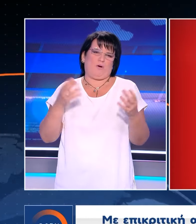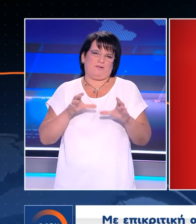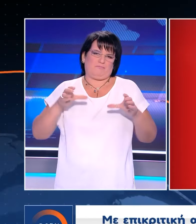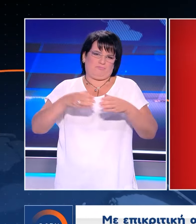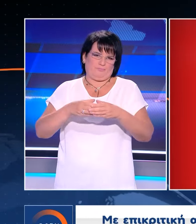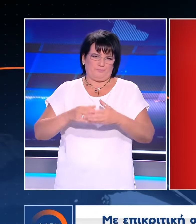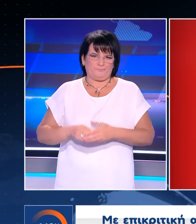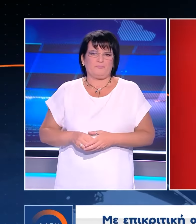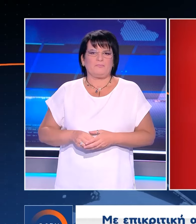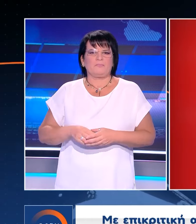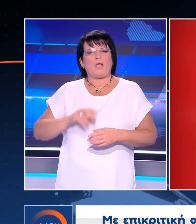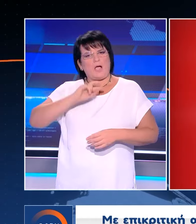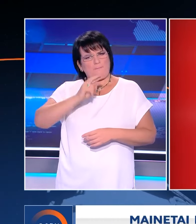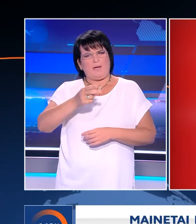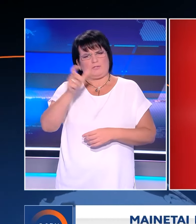χρήστος